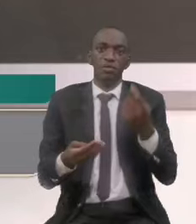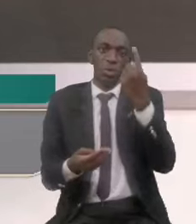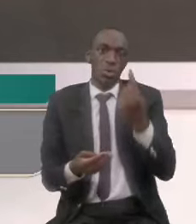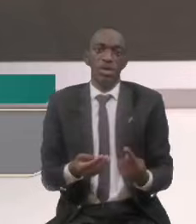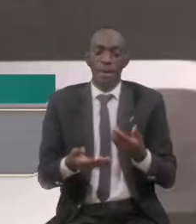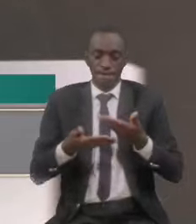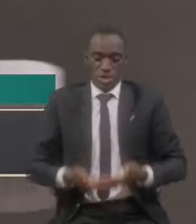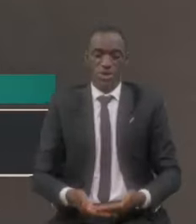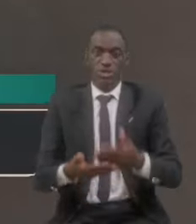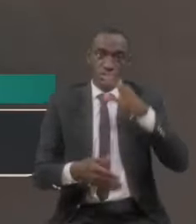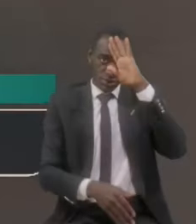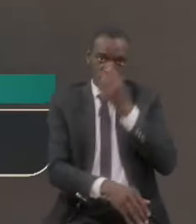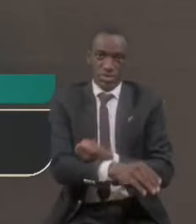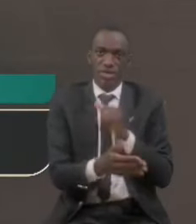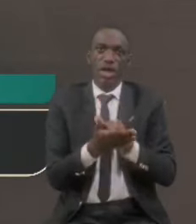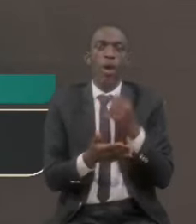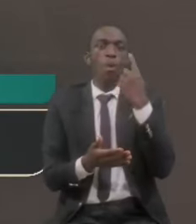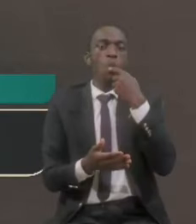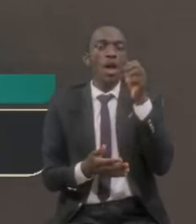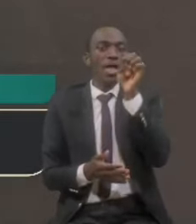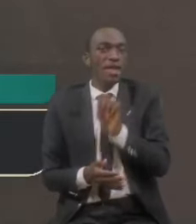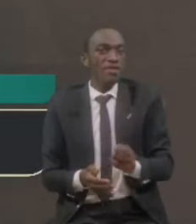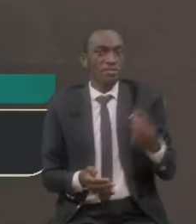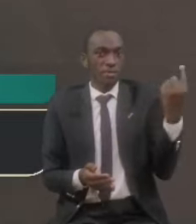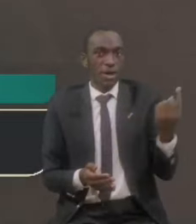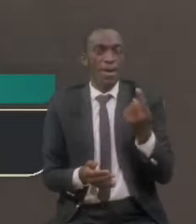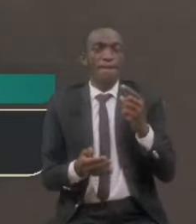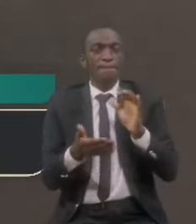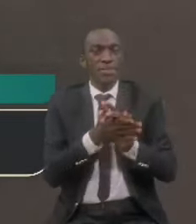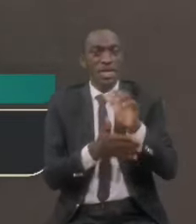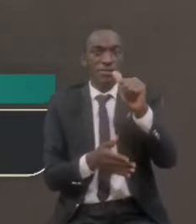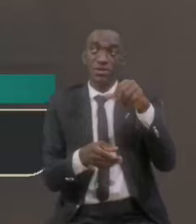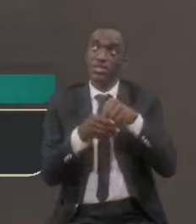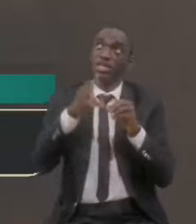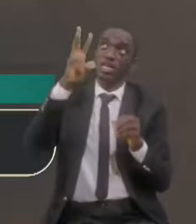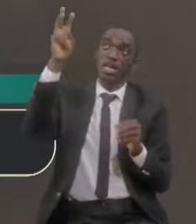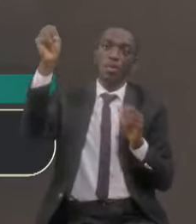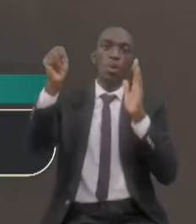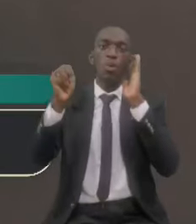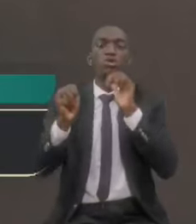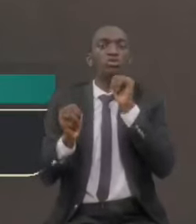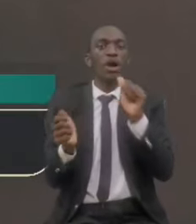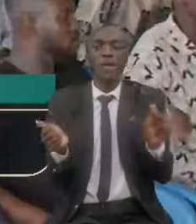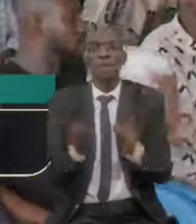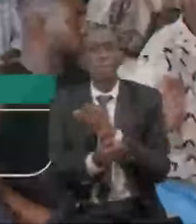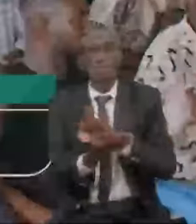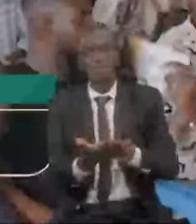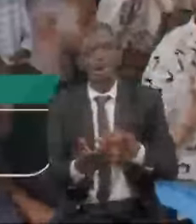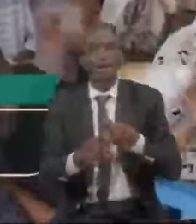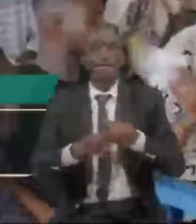en lui ne périsse point, mais qu'il ait, dites-moi,